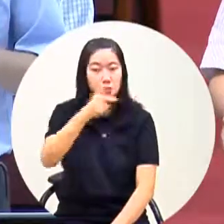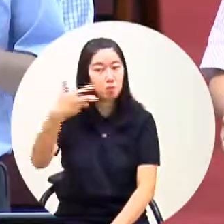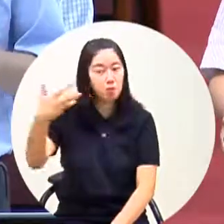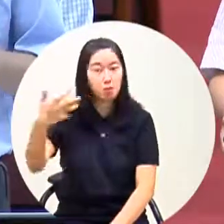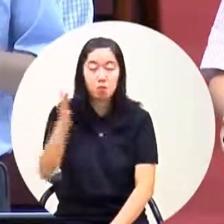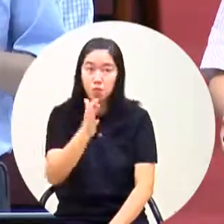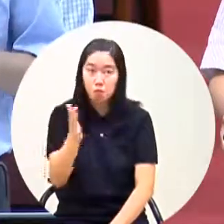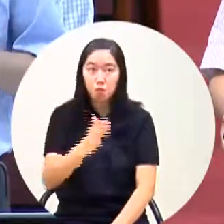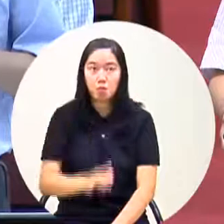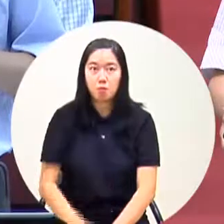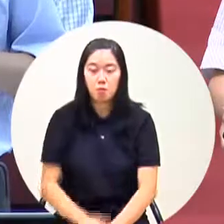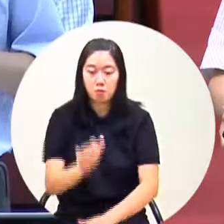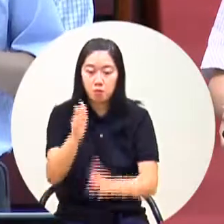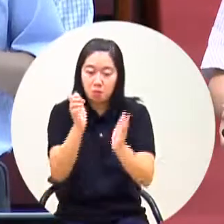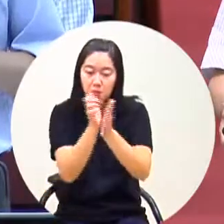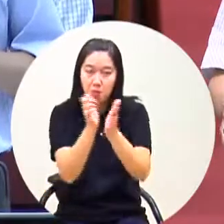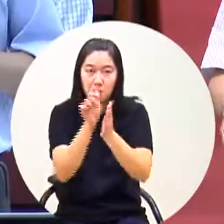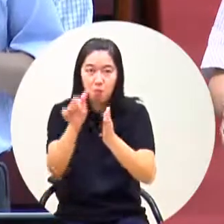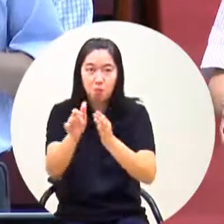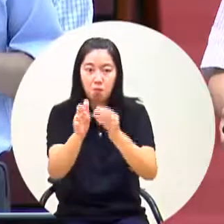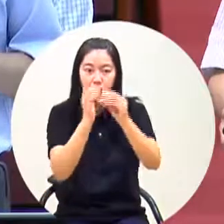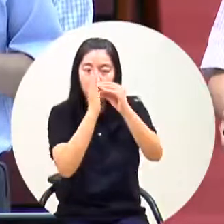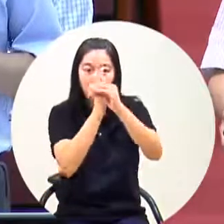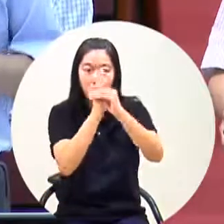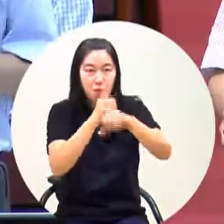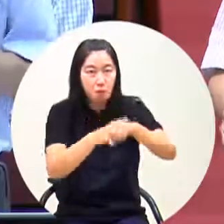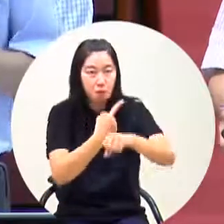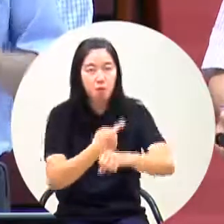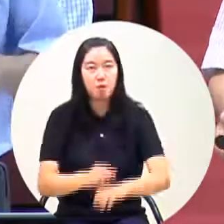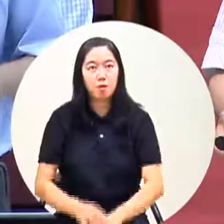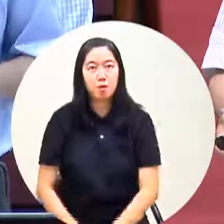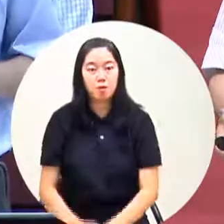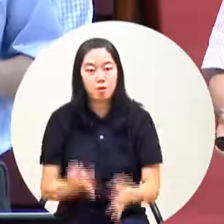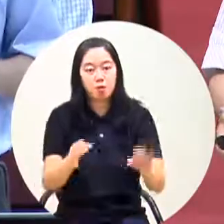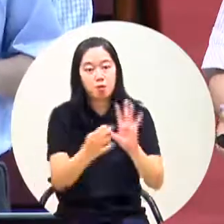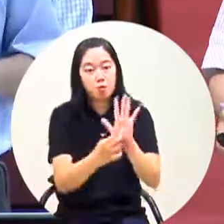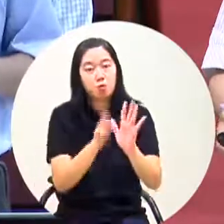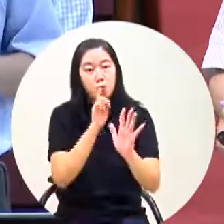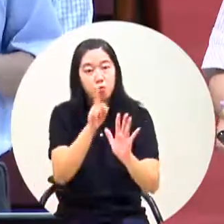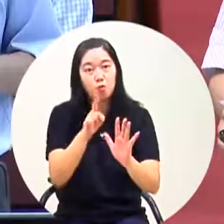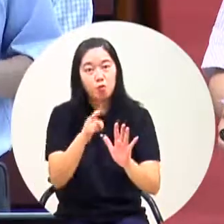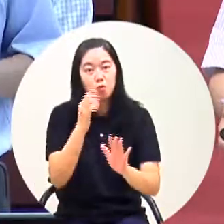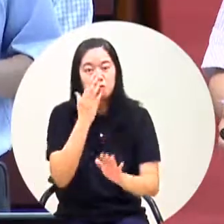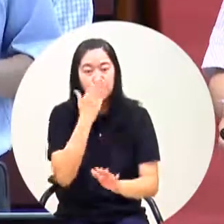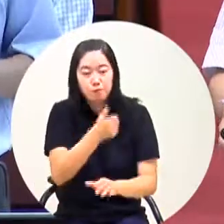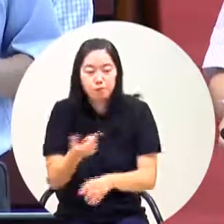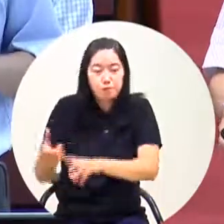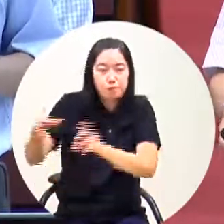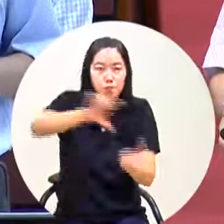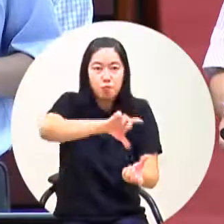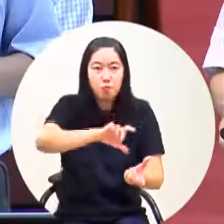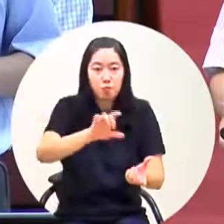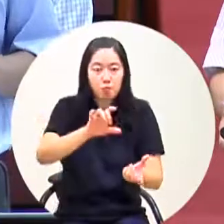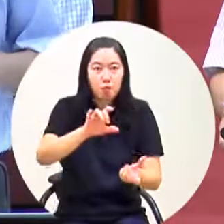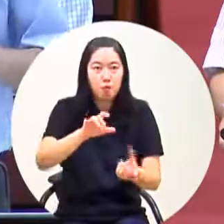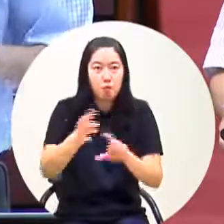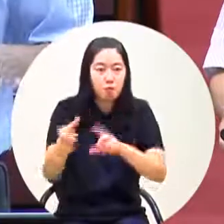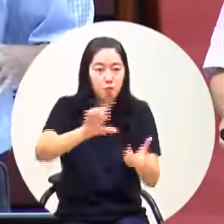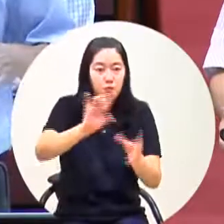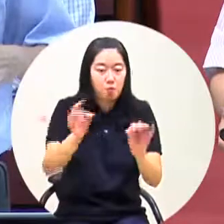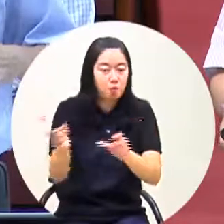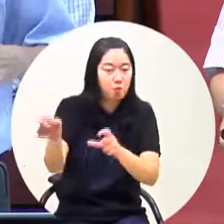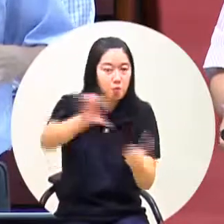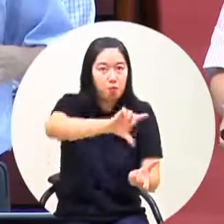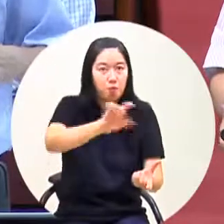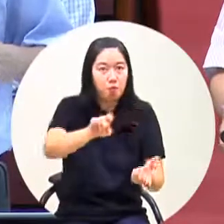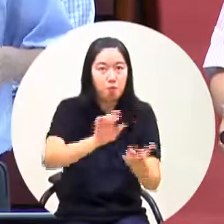其实已经快接近中性了。简单讲就是讲，伊倒落遐个废液哈，遐个废水被